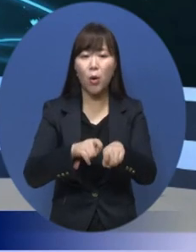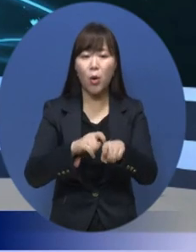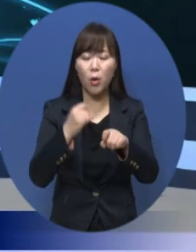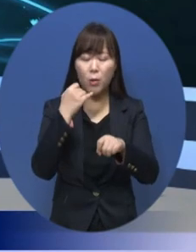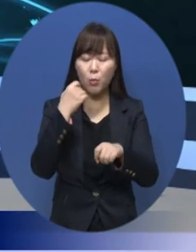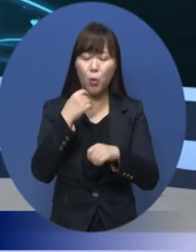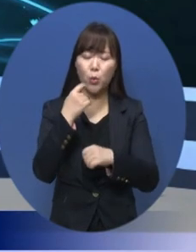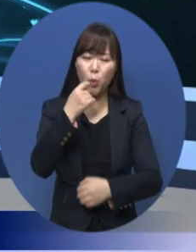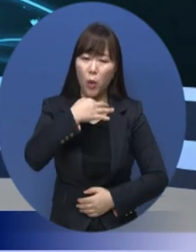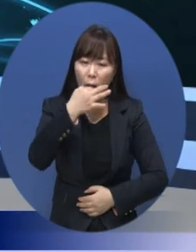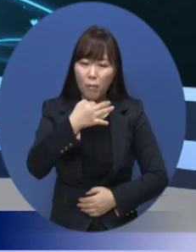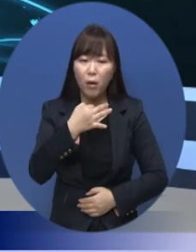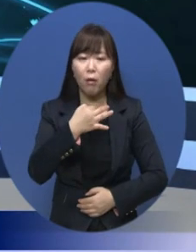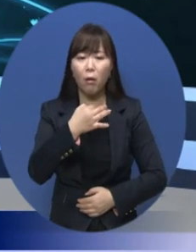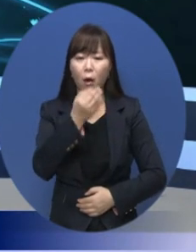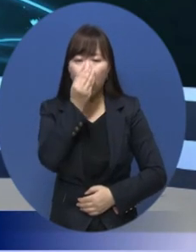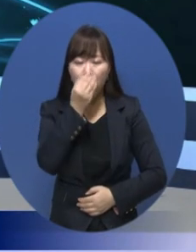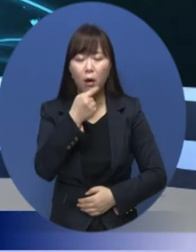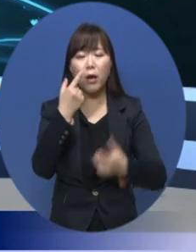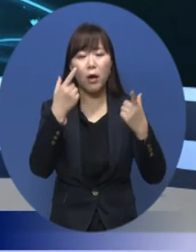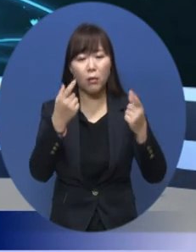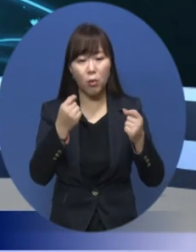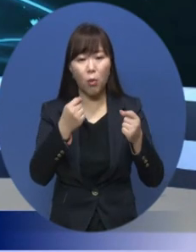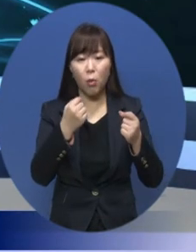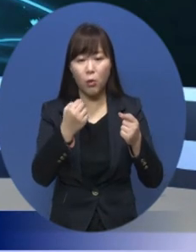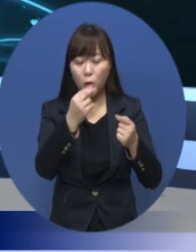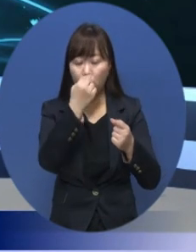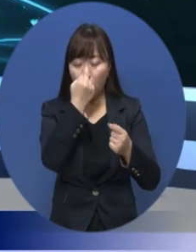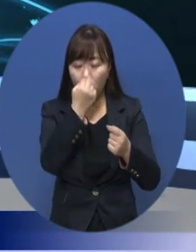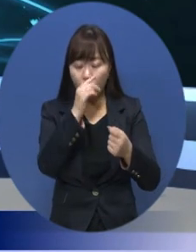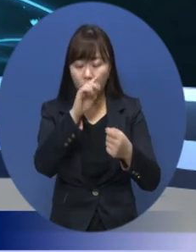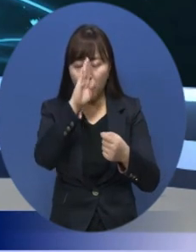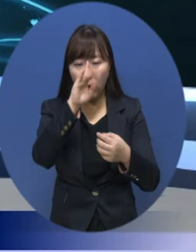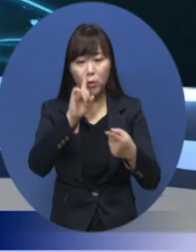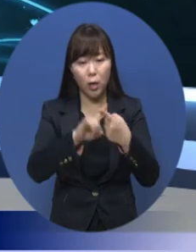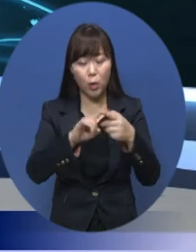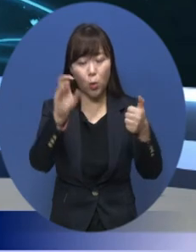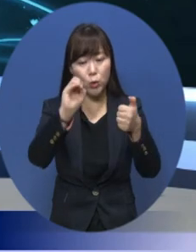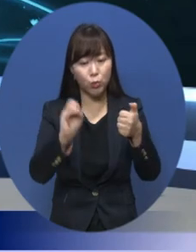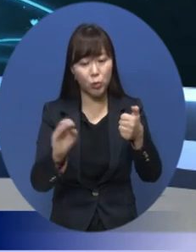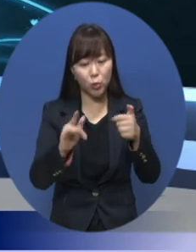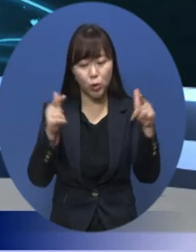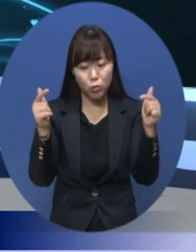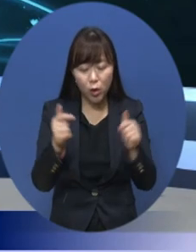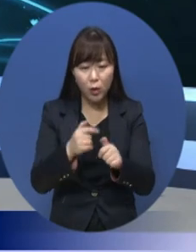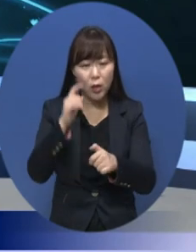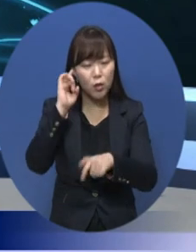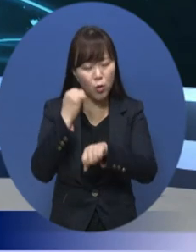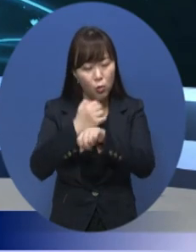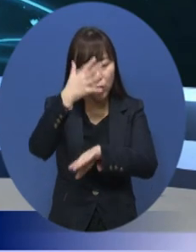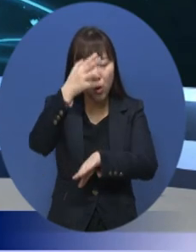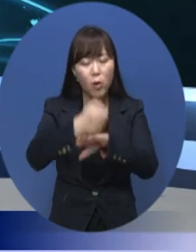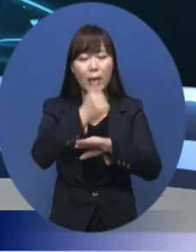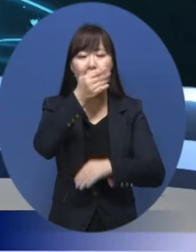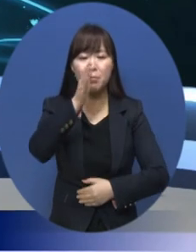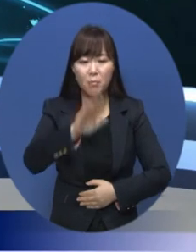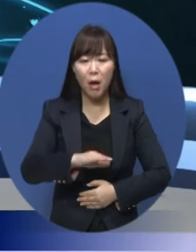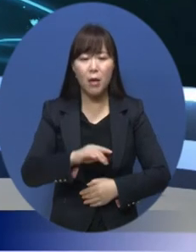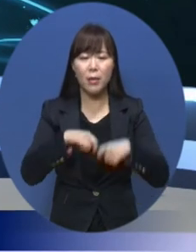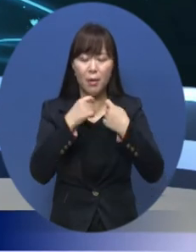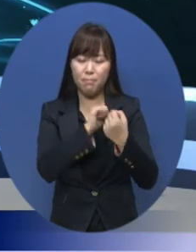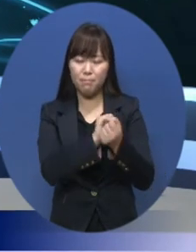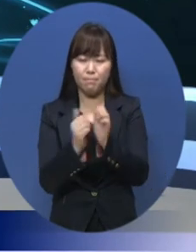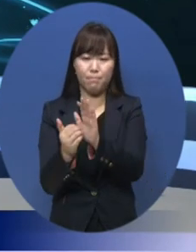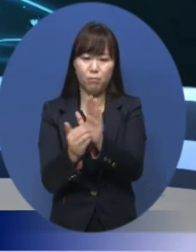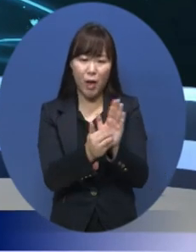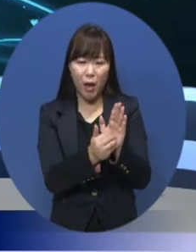독감과 천식과 같은 호흡기 질환이 50% 이상 줄었다는 연구 결과가 나왔는데요. 개인 방역 수칙을 철저히